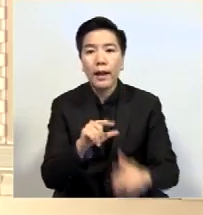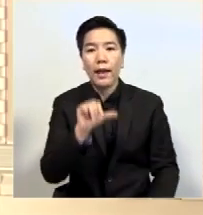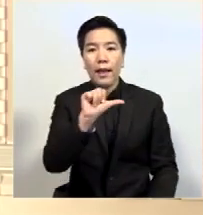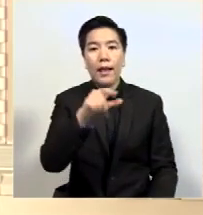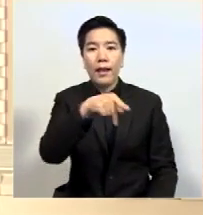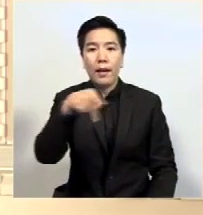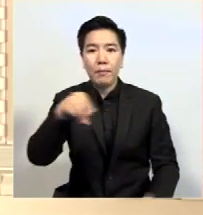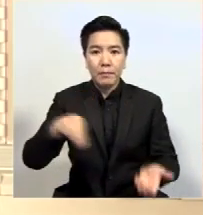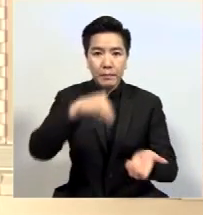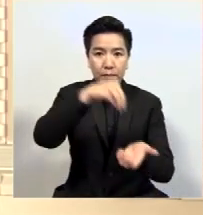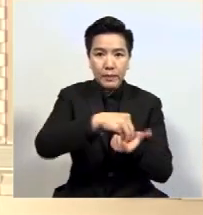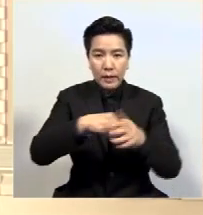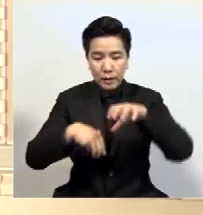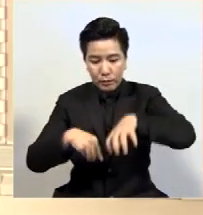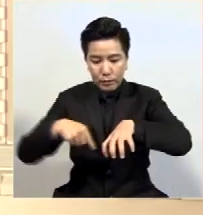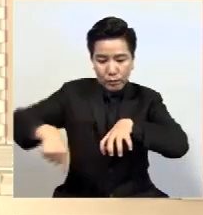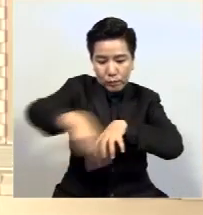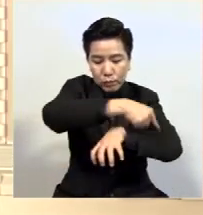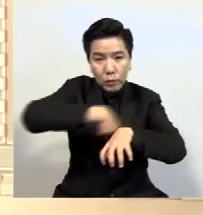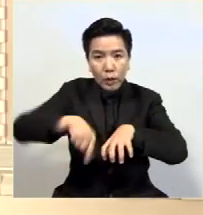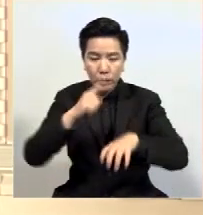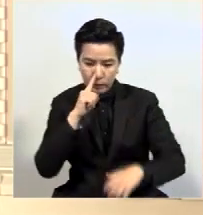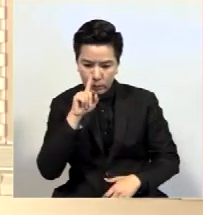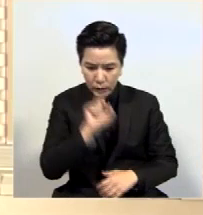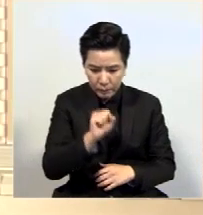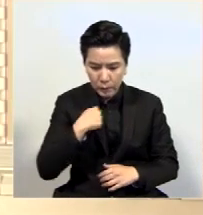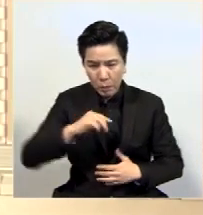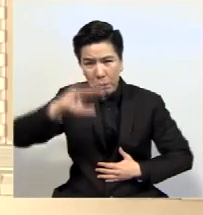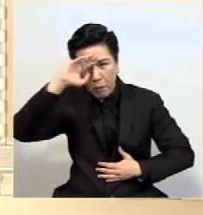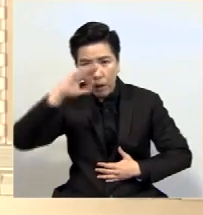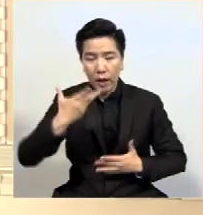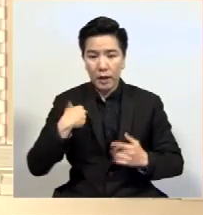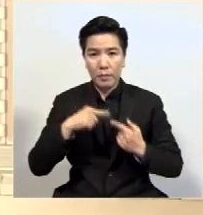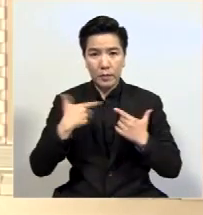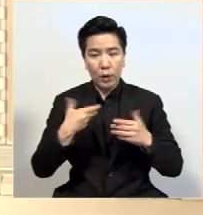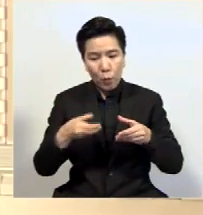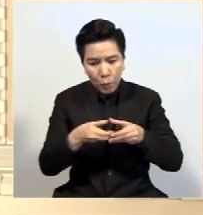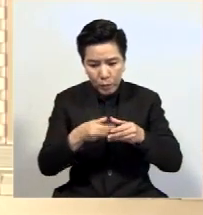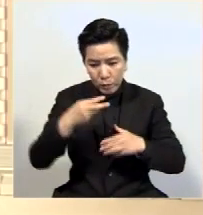คชันกำหนดโลเคชั่นหมอช่วยในการเฝ้าสังเกตอาการหรือควอรันทีน